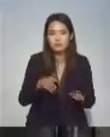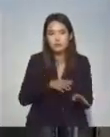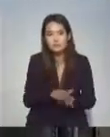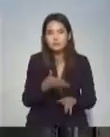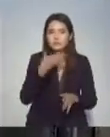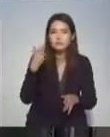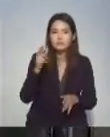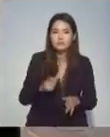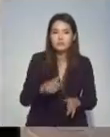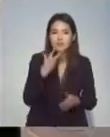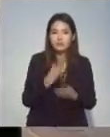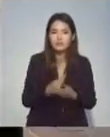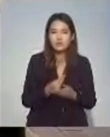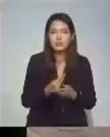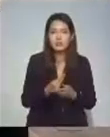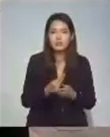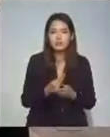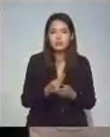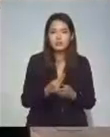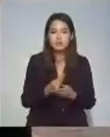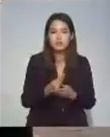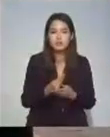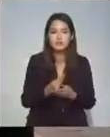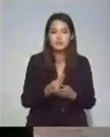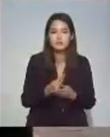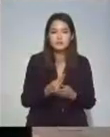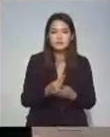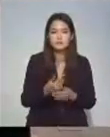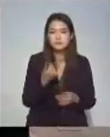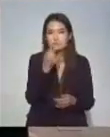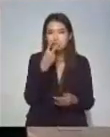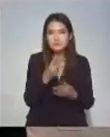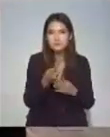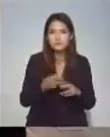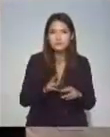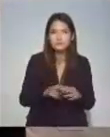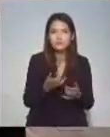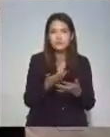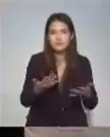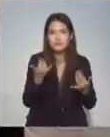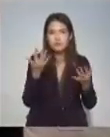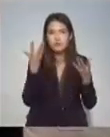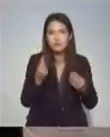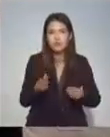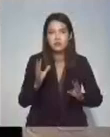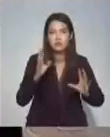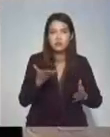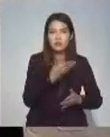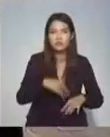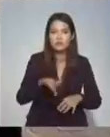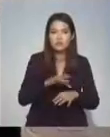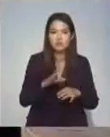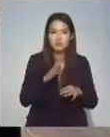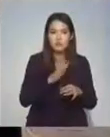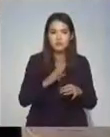человека без долгов. Хотела бы жить без кредитов, но сейчас в нынешней ситуации в нашей стране это невозможно.